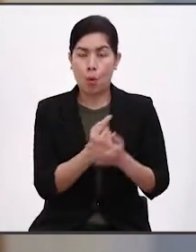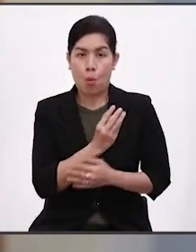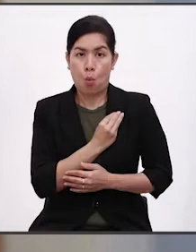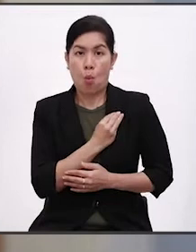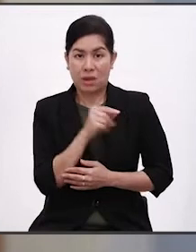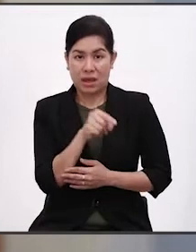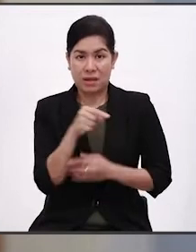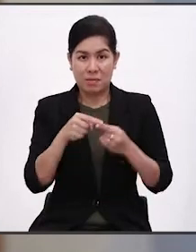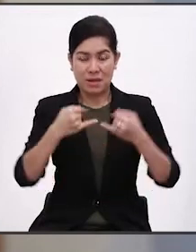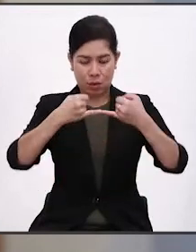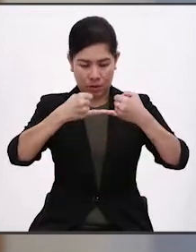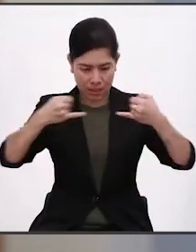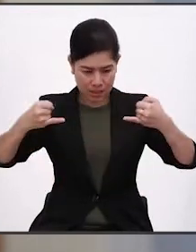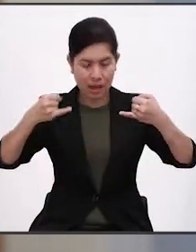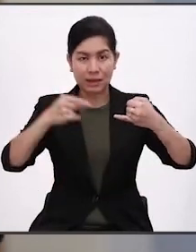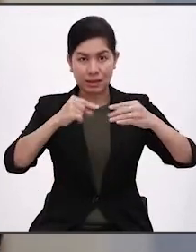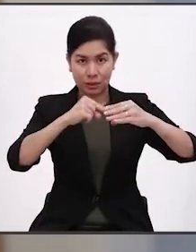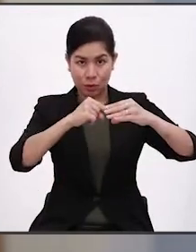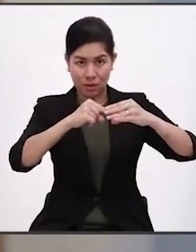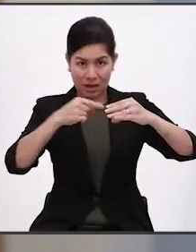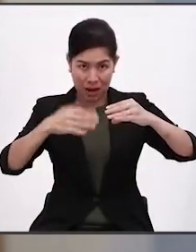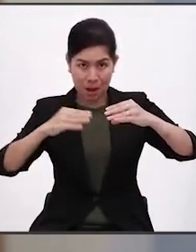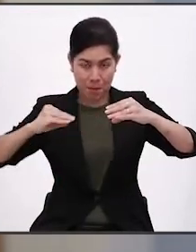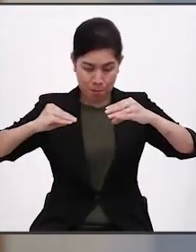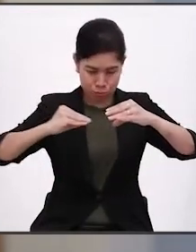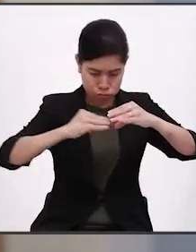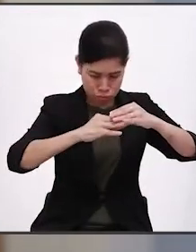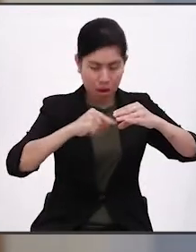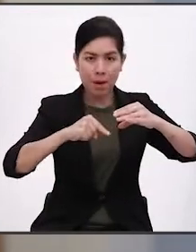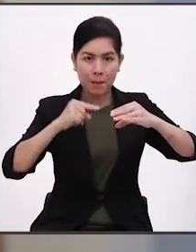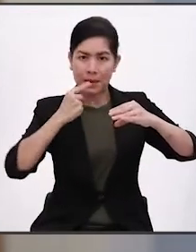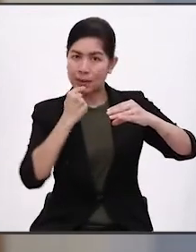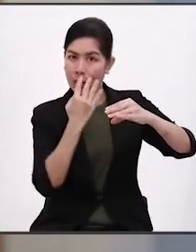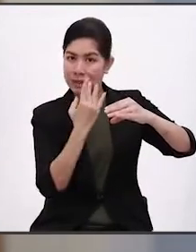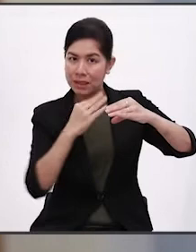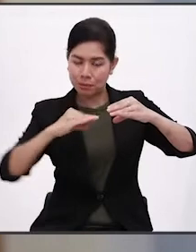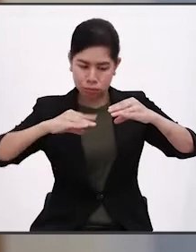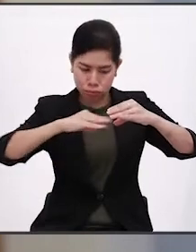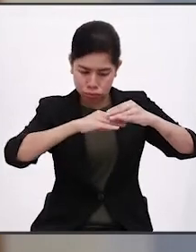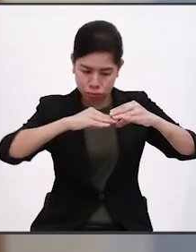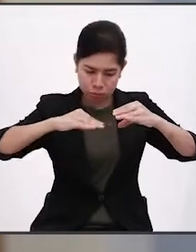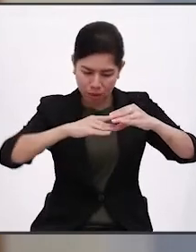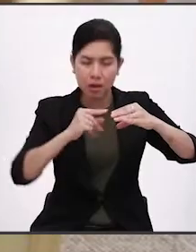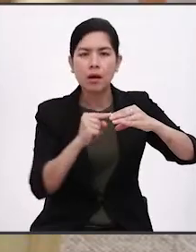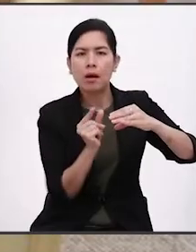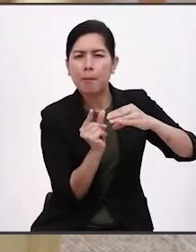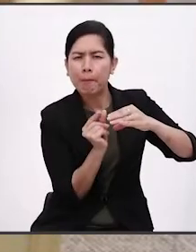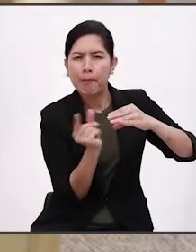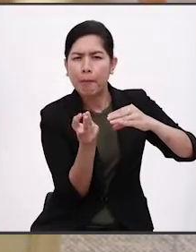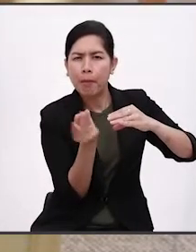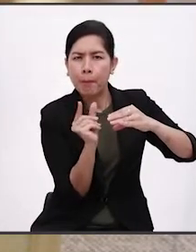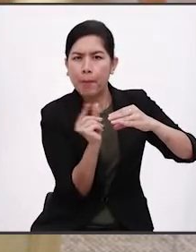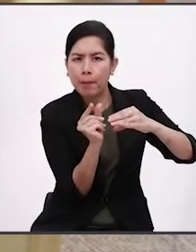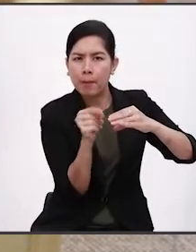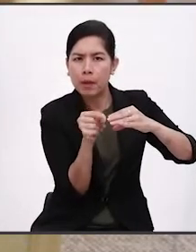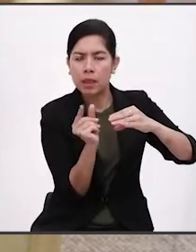เซนใช่ไปเลี้ยงทุกส่วนของร่างกาย แต่ไอ้ตัวที่ดันเข้าไปหาหัวใจ เส้นผ่าศูนย์กลาง3มิลลิเมตร มันไม่ต่างกันยังไง นิดเดียวนะครับ นิดเดียว เพราะมันใหญ่ไม่ได้ใ